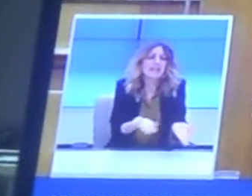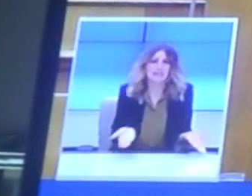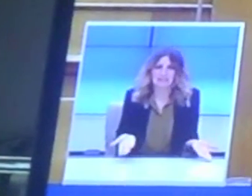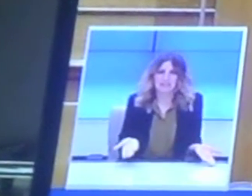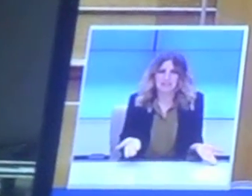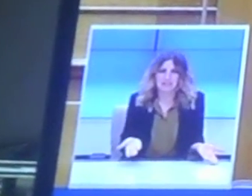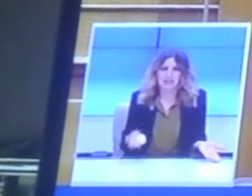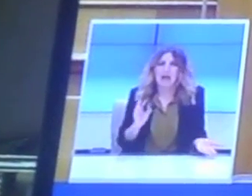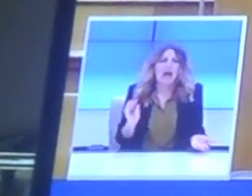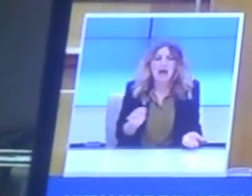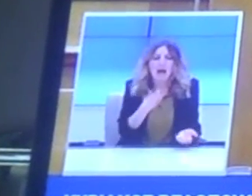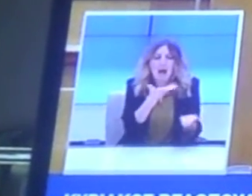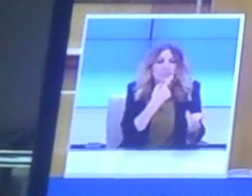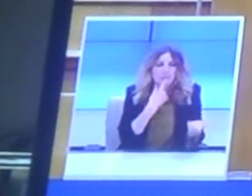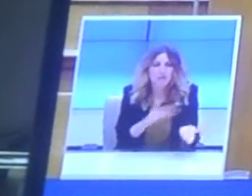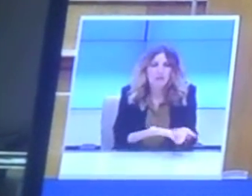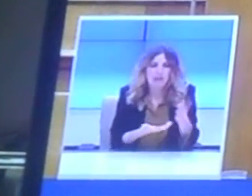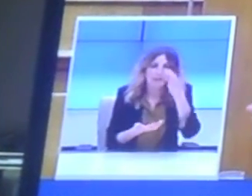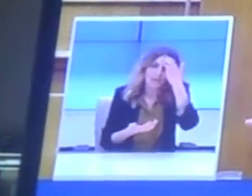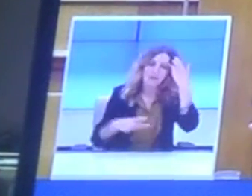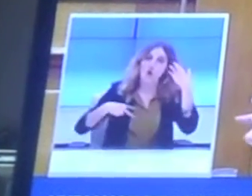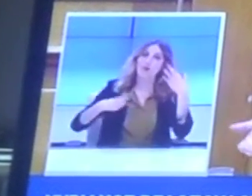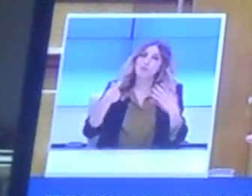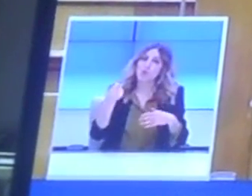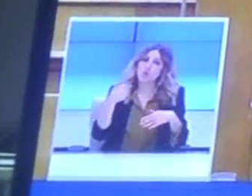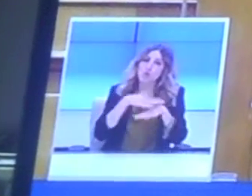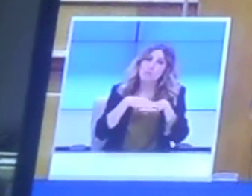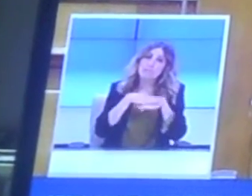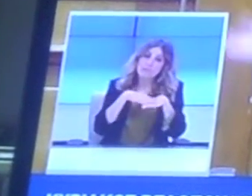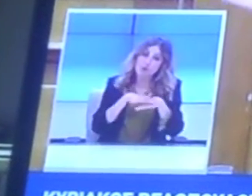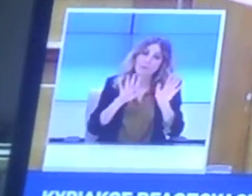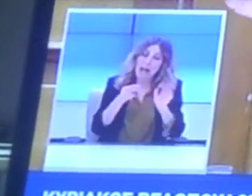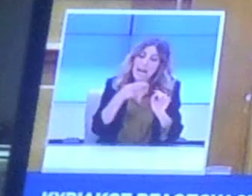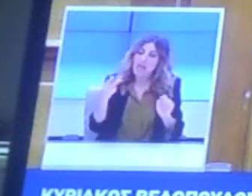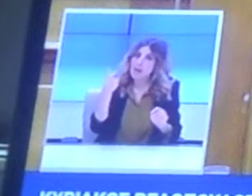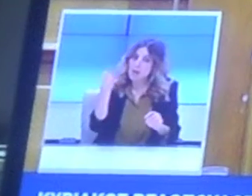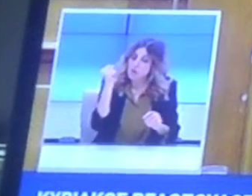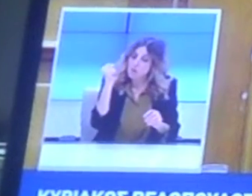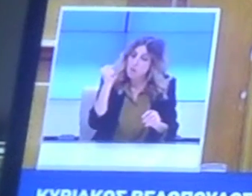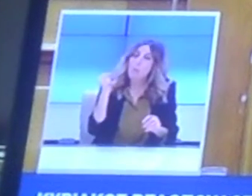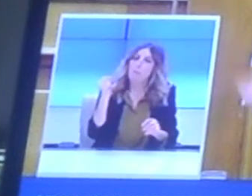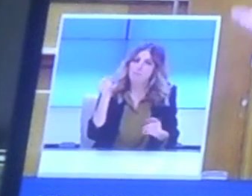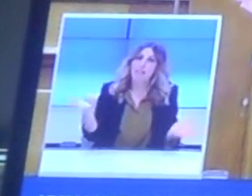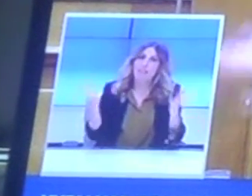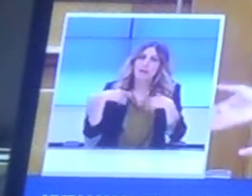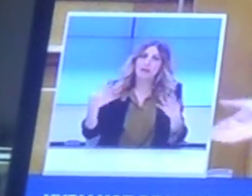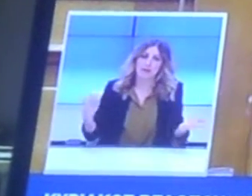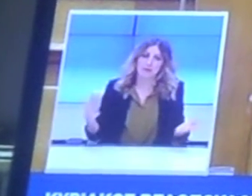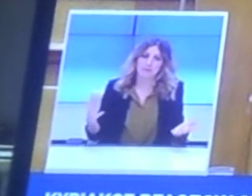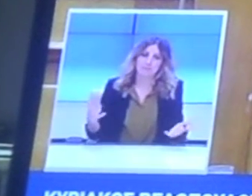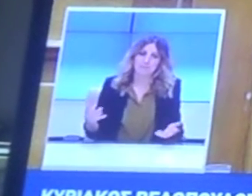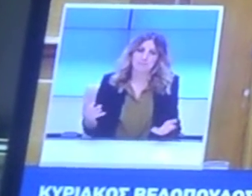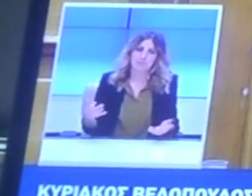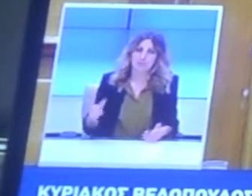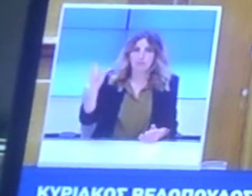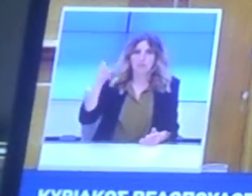σα. Ο οποίο από οικονομία δεν το αφορικό. Ζητώ συγγνώμη. Αλλά έτσι εκτείνεται ο πρωθυπουργό τη χώρα. Ήρθε ο πρωθυπουργό εδώ και με